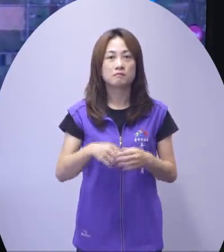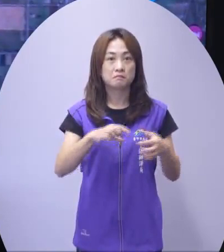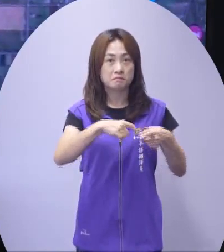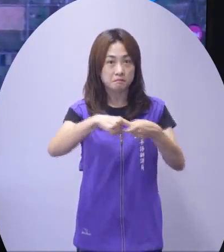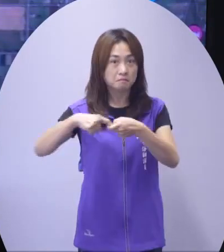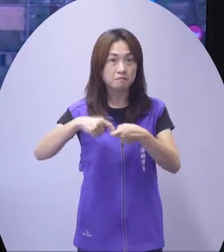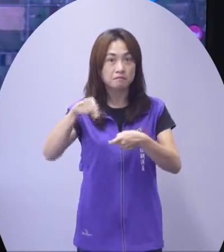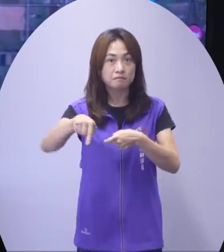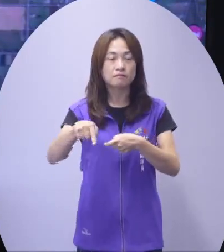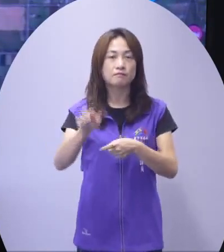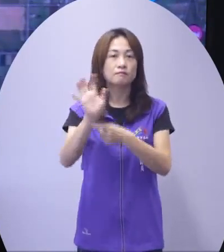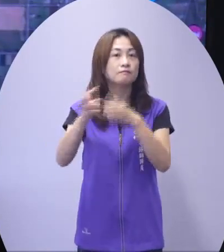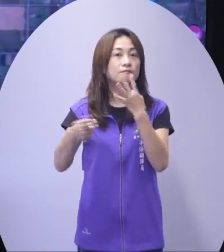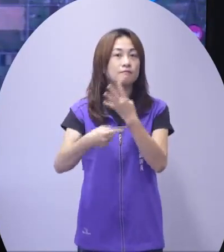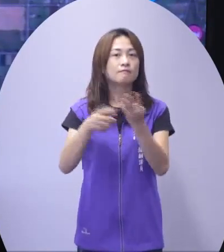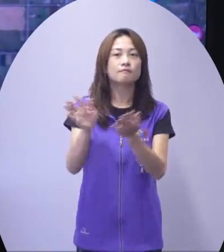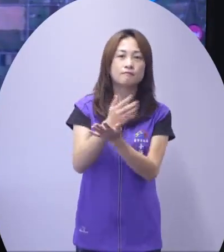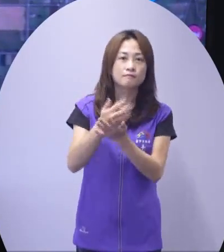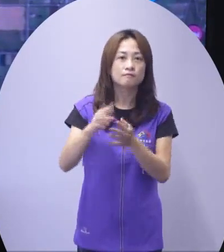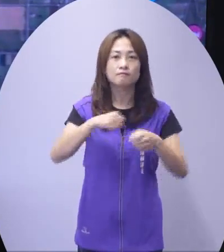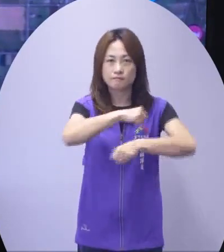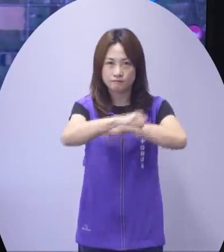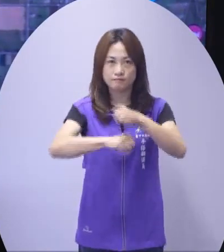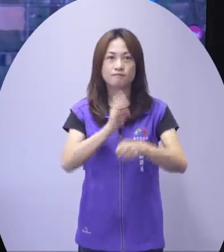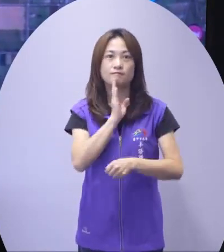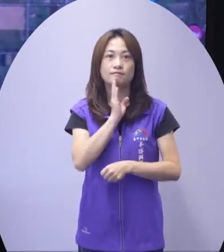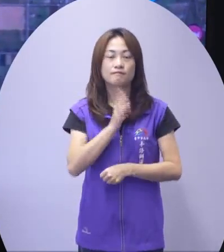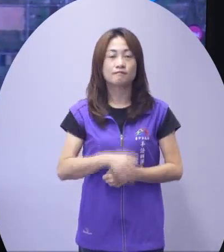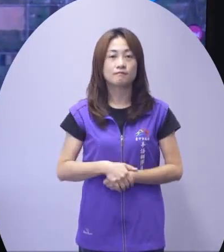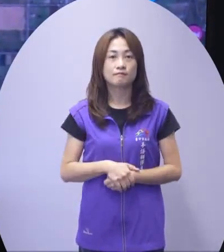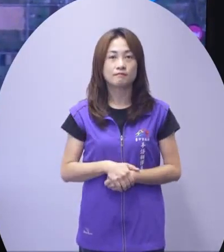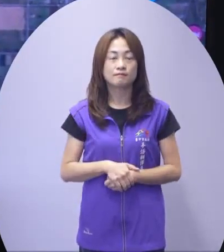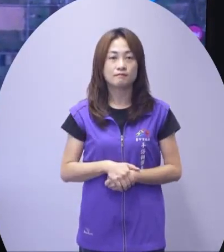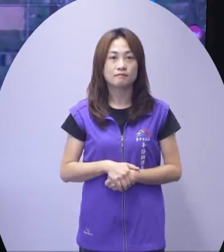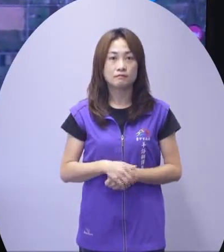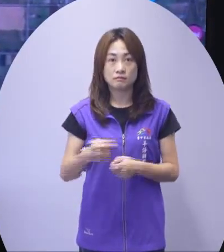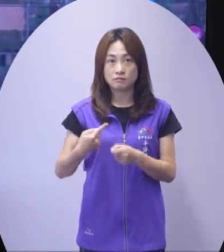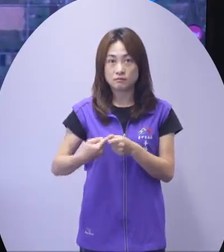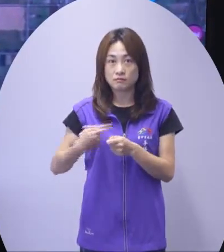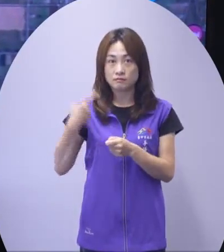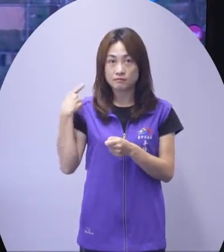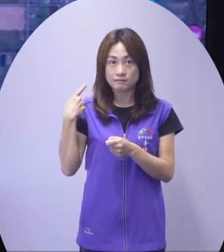的一个活动。那每年呢，以去年